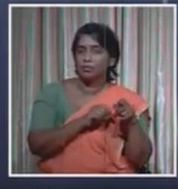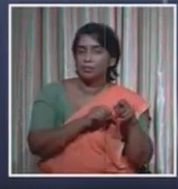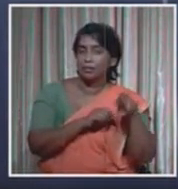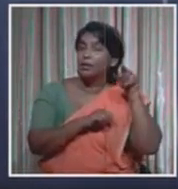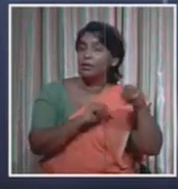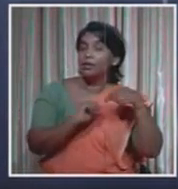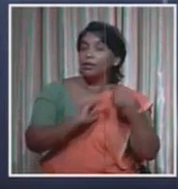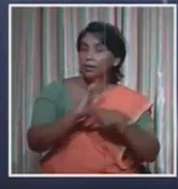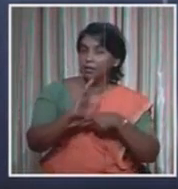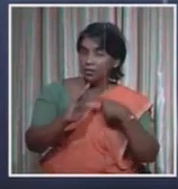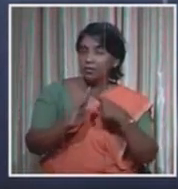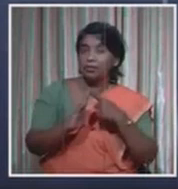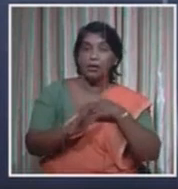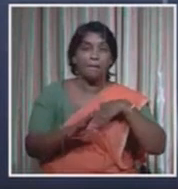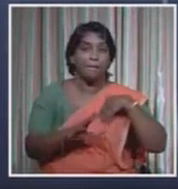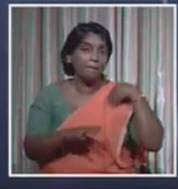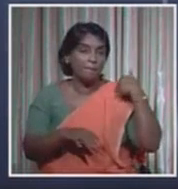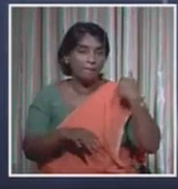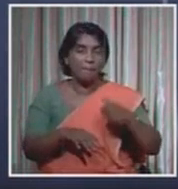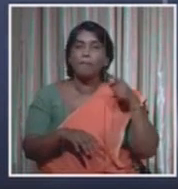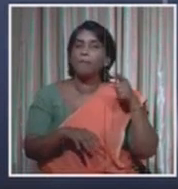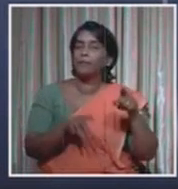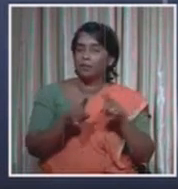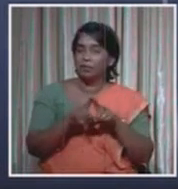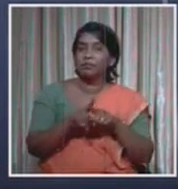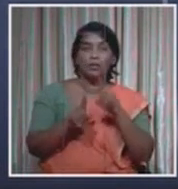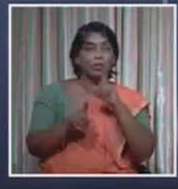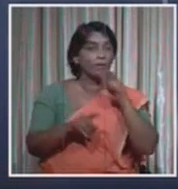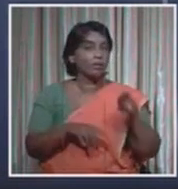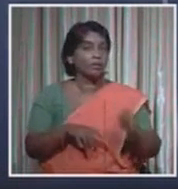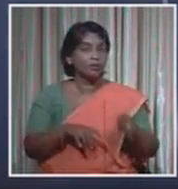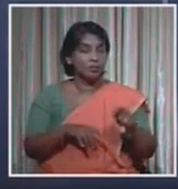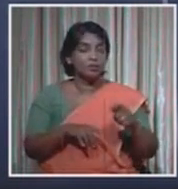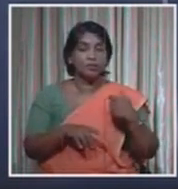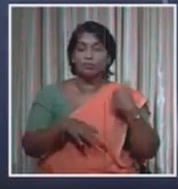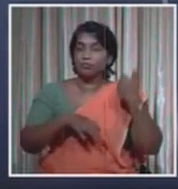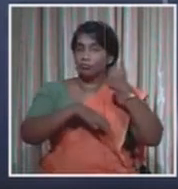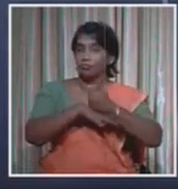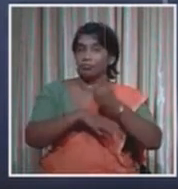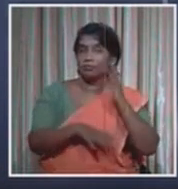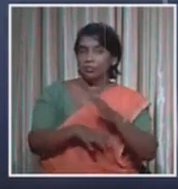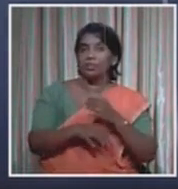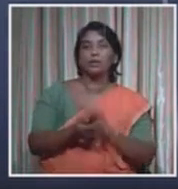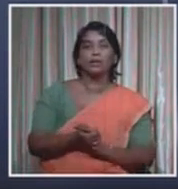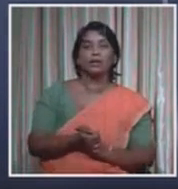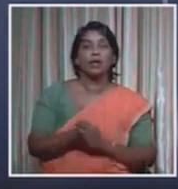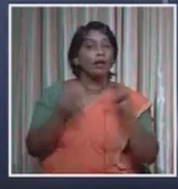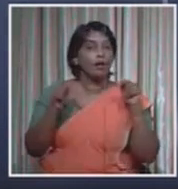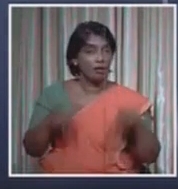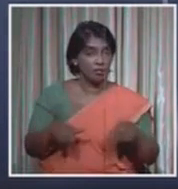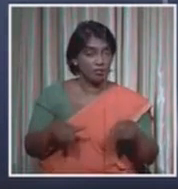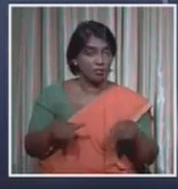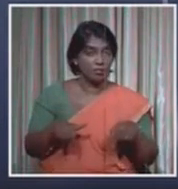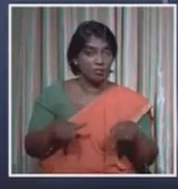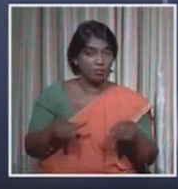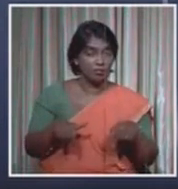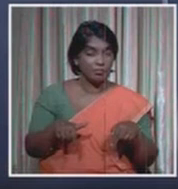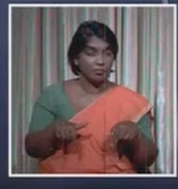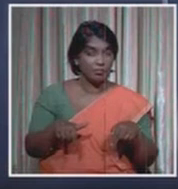මේ රටේ ජ්‍යෙෂ්ඨතම ශ්‍රේෂ්ඨාධිකරණ මිනිස්සු පුටුවේ හිටියේ අද